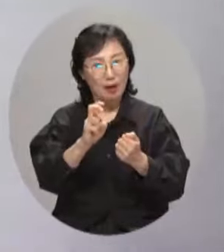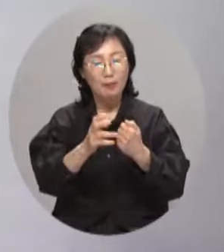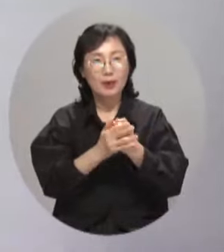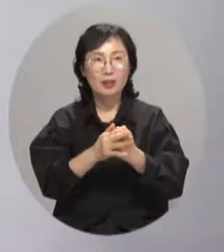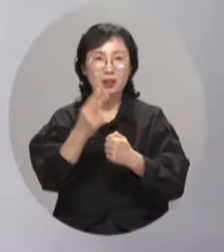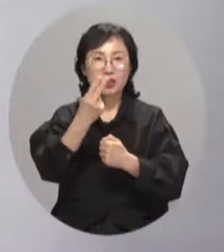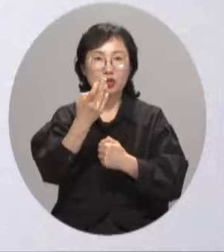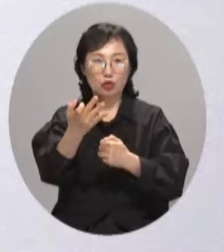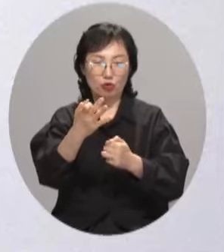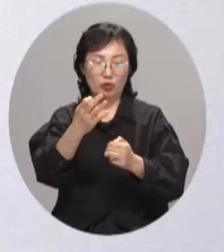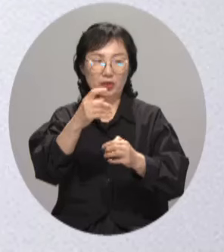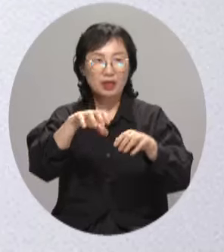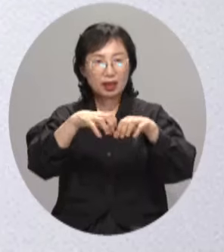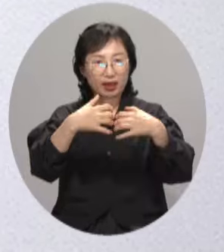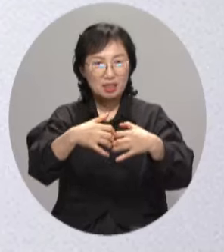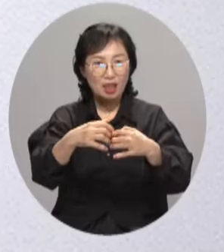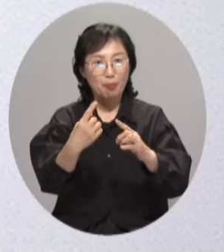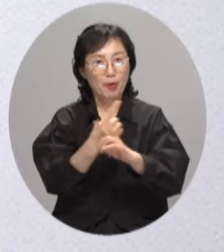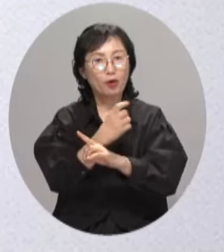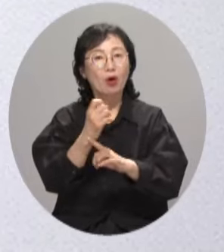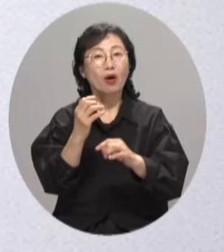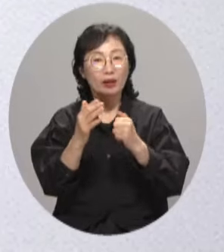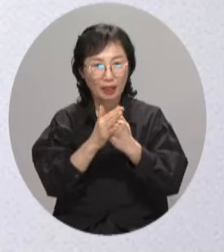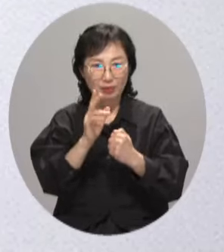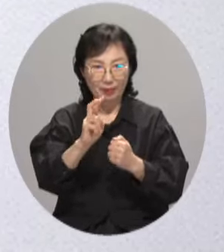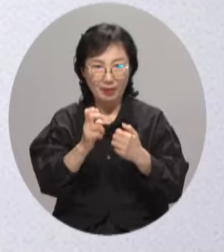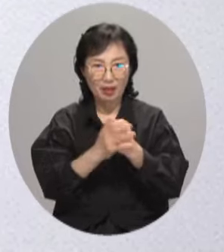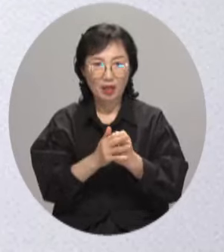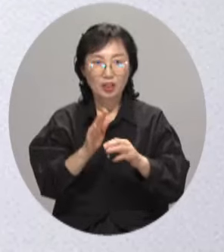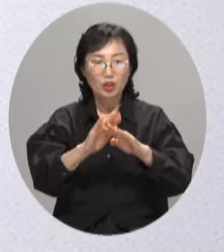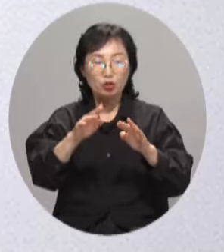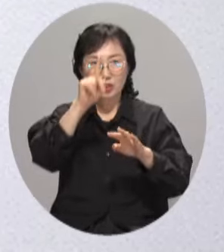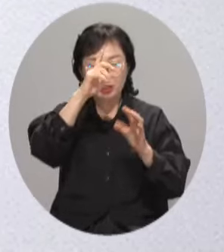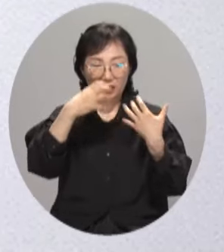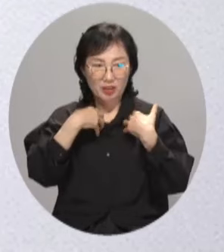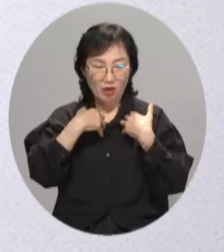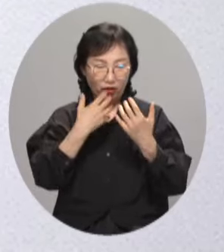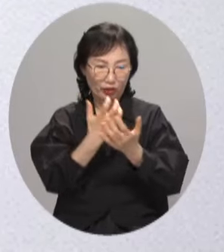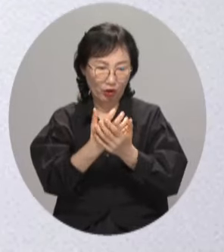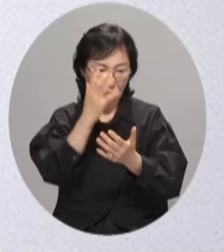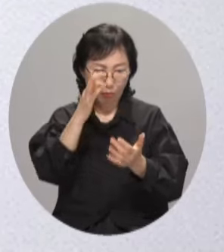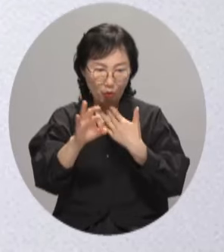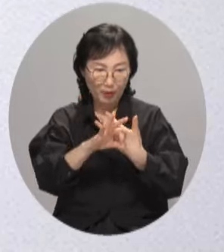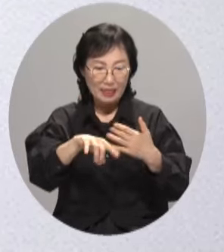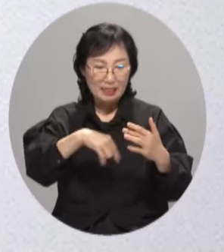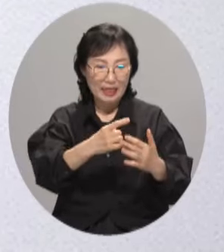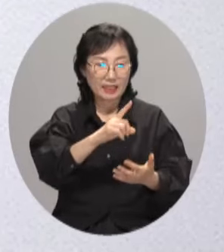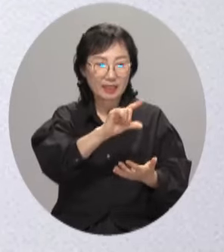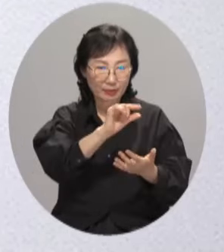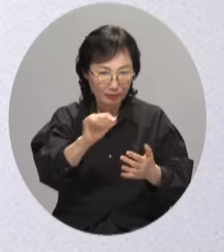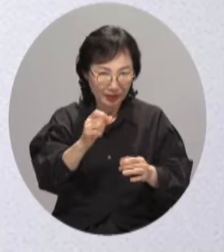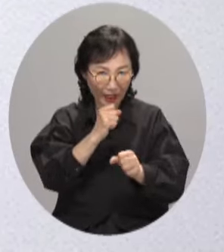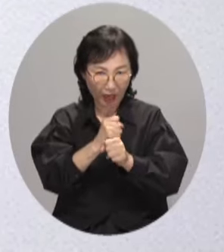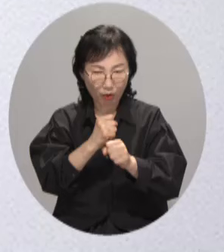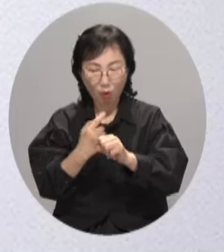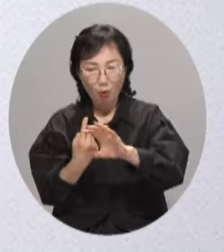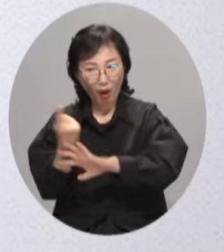이후입니다. 전주시 자료를 보면 업체는 전주시 자체 은폐수와 외부 은폐수를